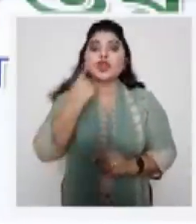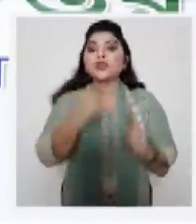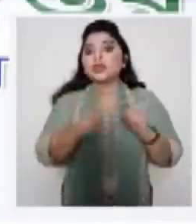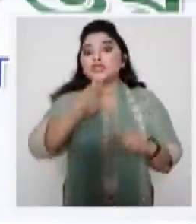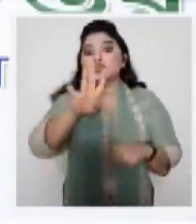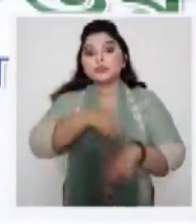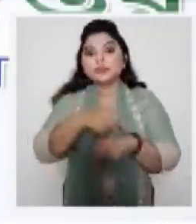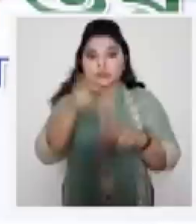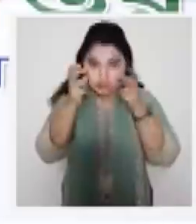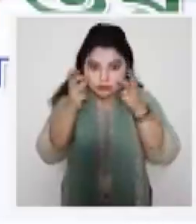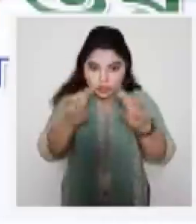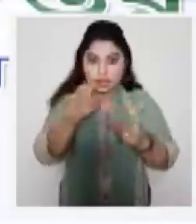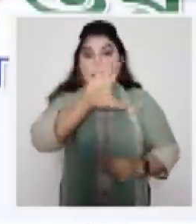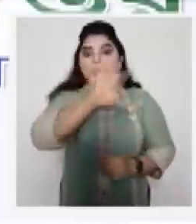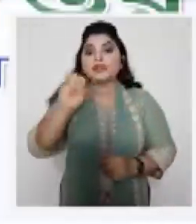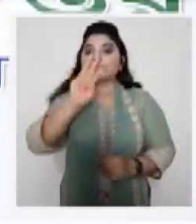2 জন।